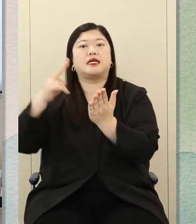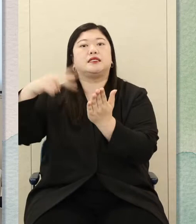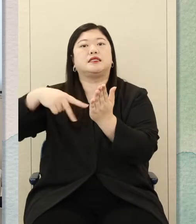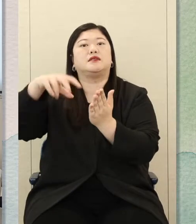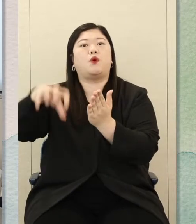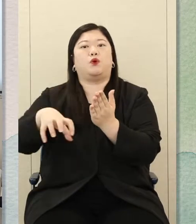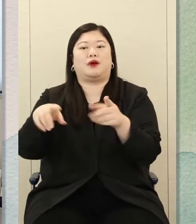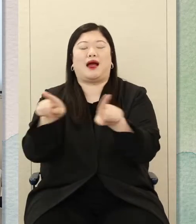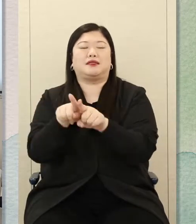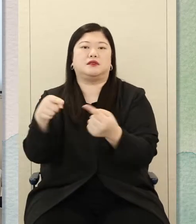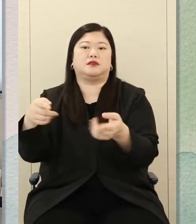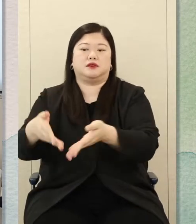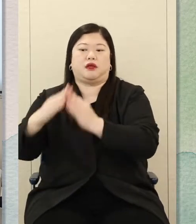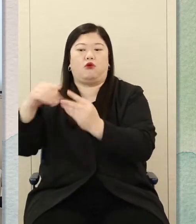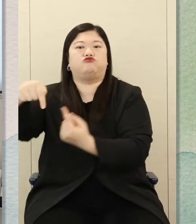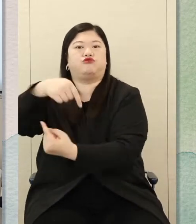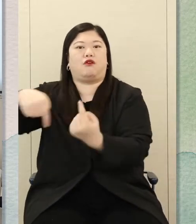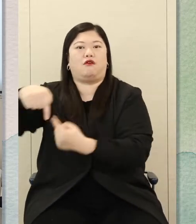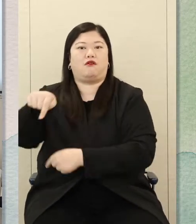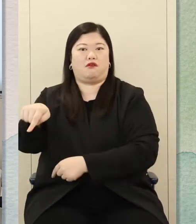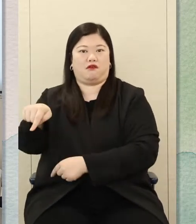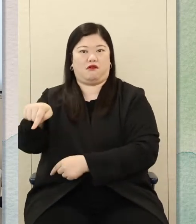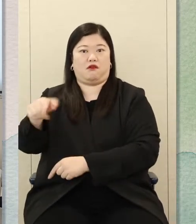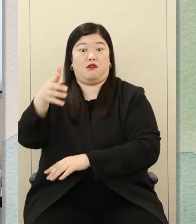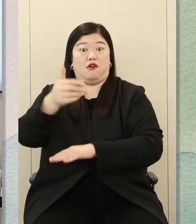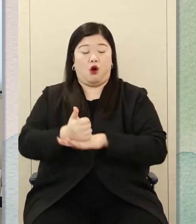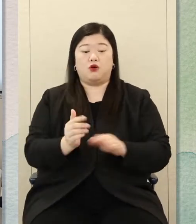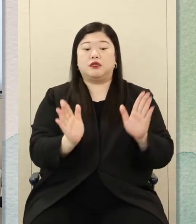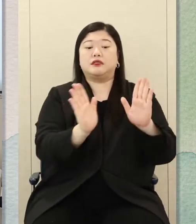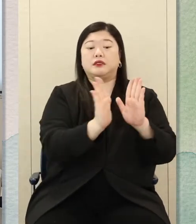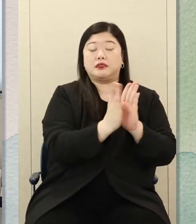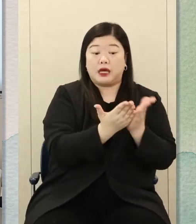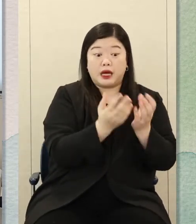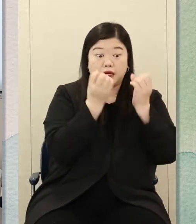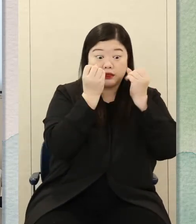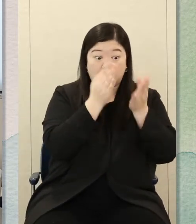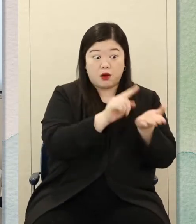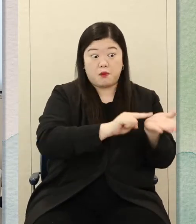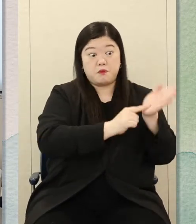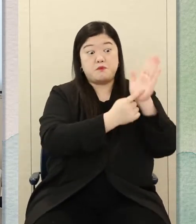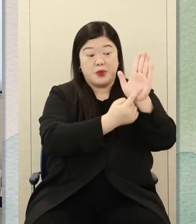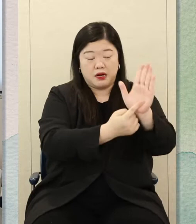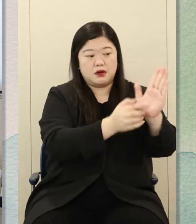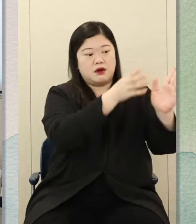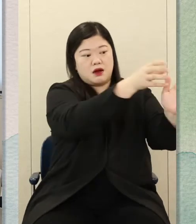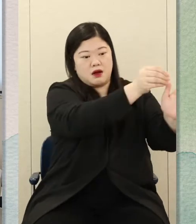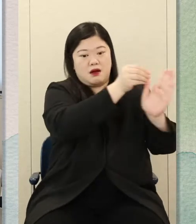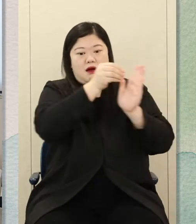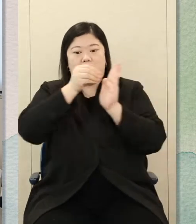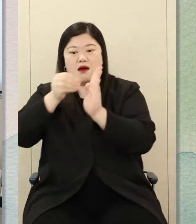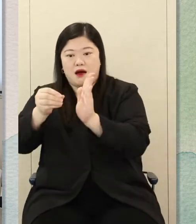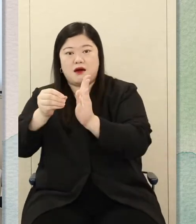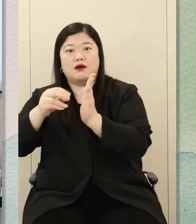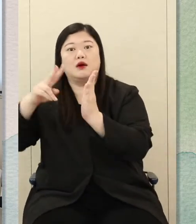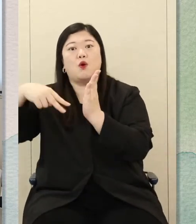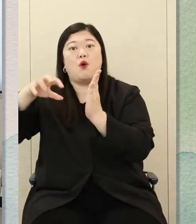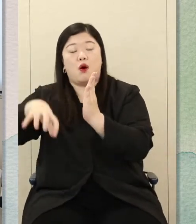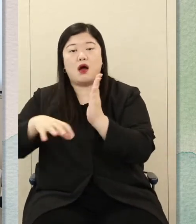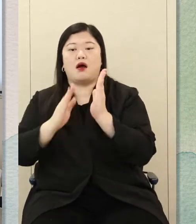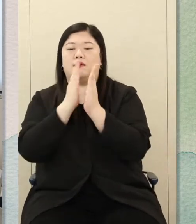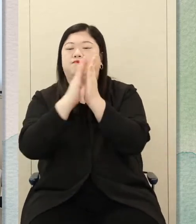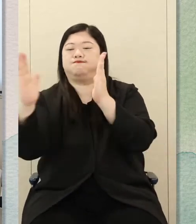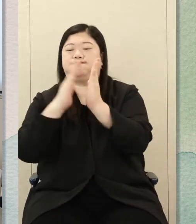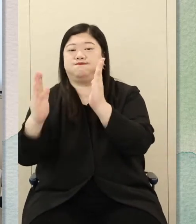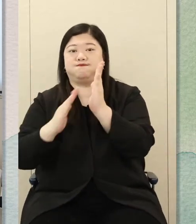만들어 낸다든가 뭐 이런 식의 일들을 쭉 하게 되는 거죠. 예, 그러면 이렇게 해서 독자를